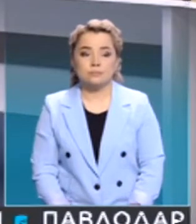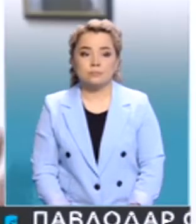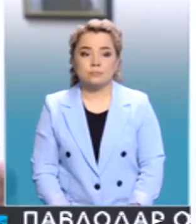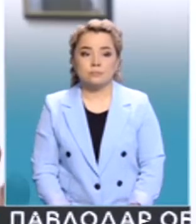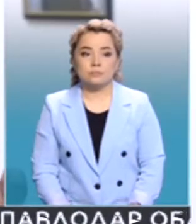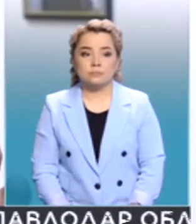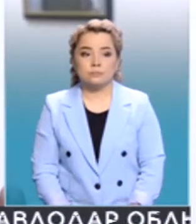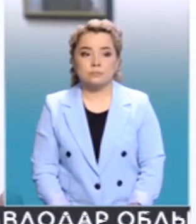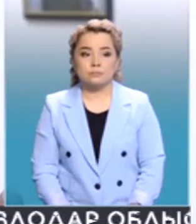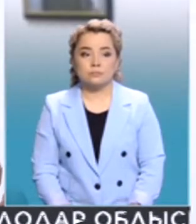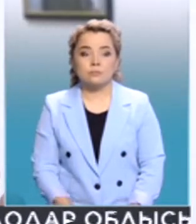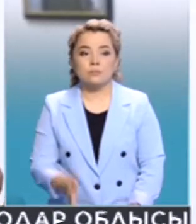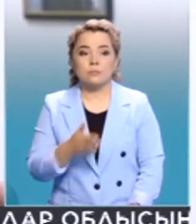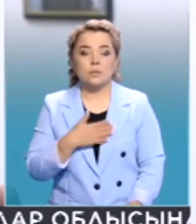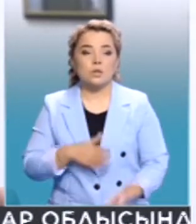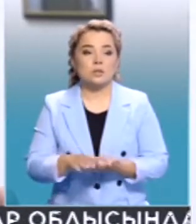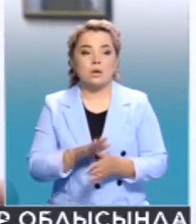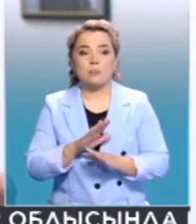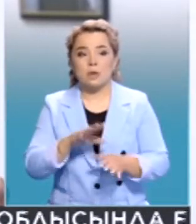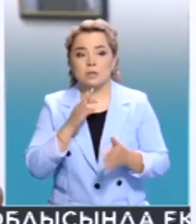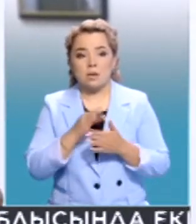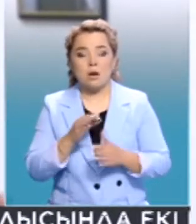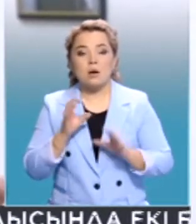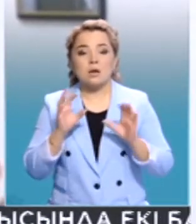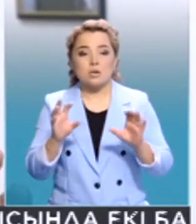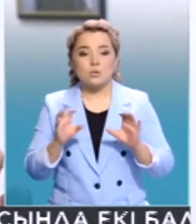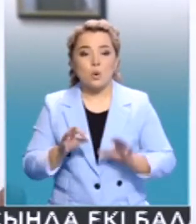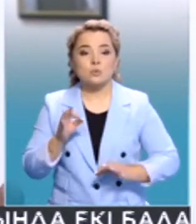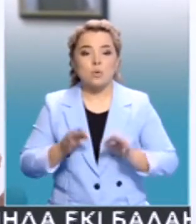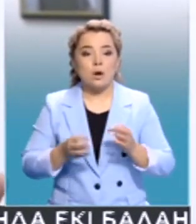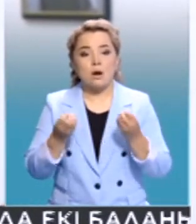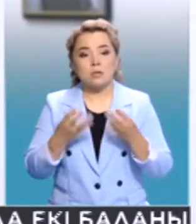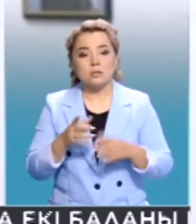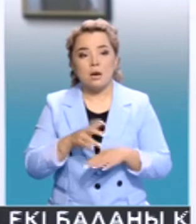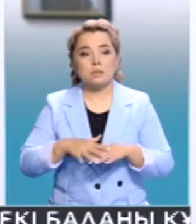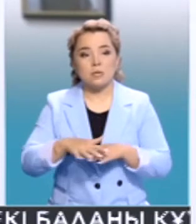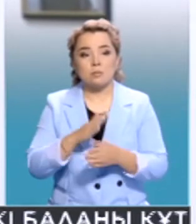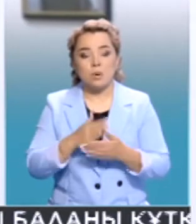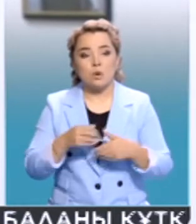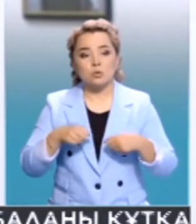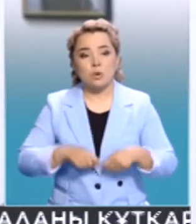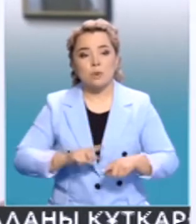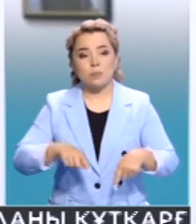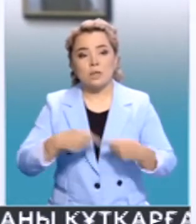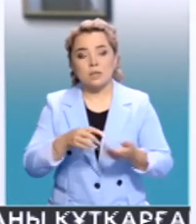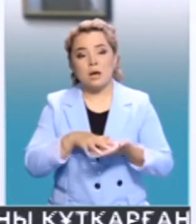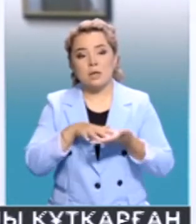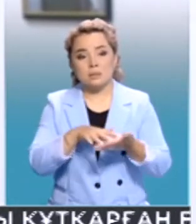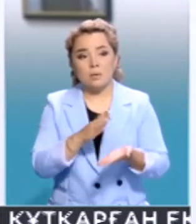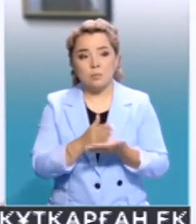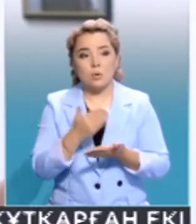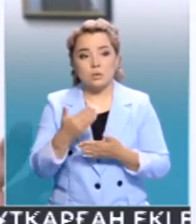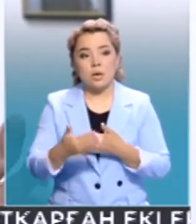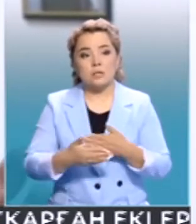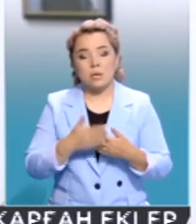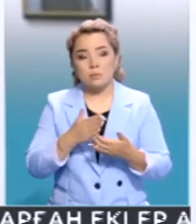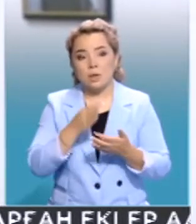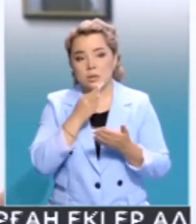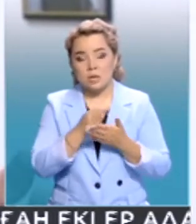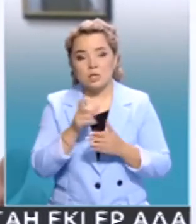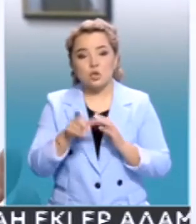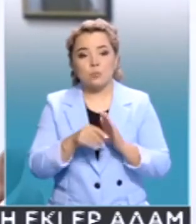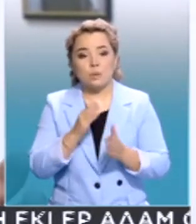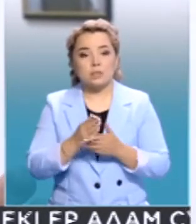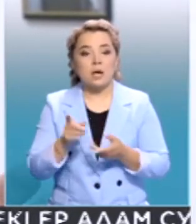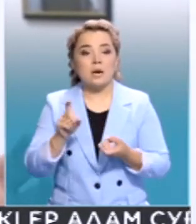Bizde ondaş kaşanda bolgan jok. Konstitucialık sotka endi karapayım azaматтын özünün hukuku var, arızın bergende. Onun alında ol arız bere almaydı.